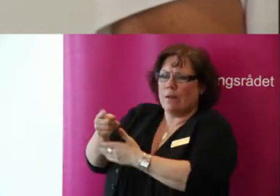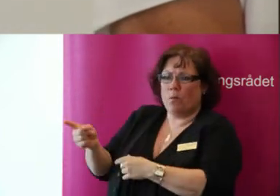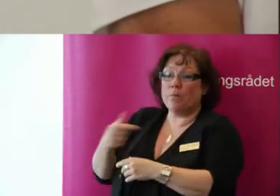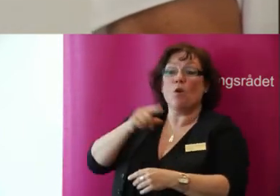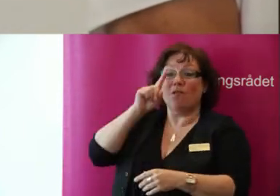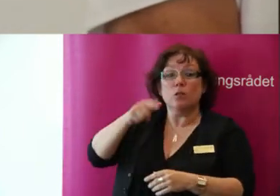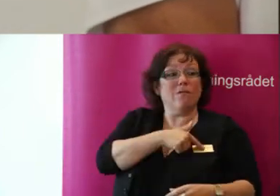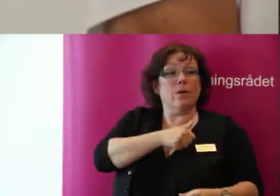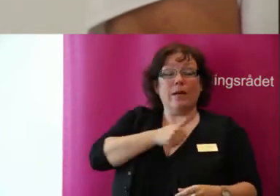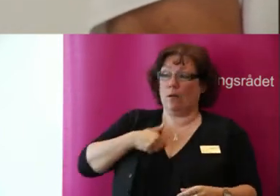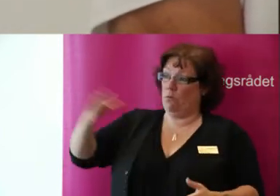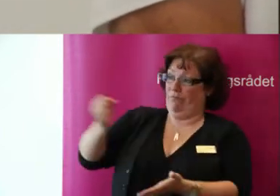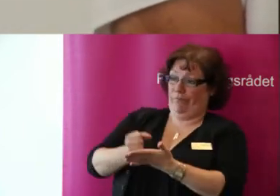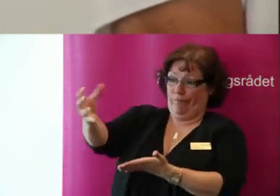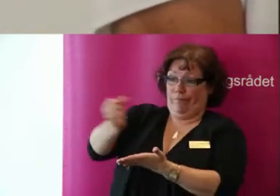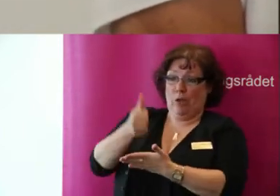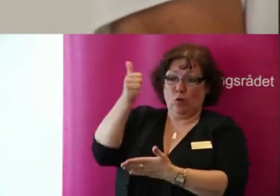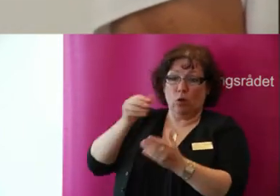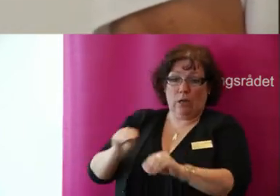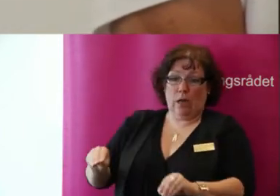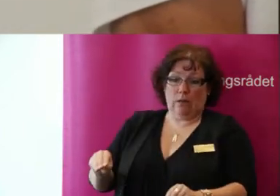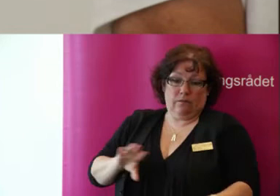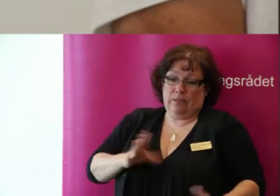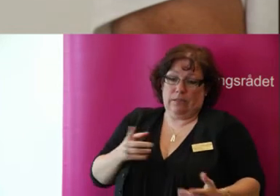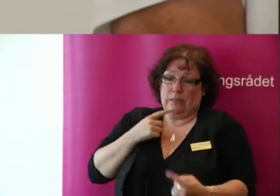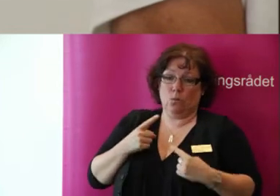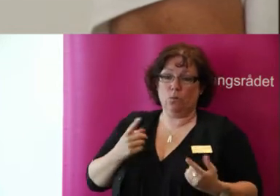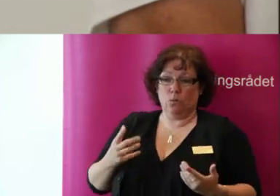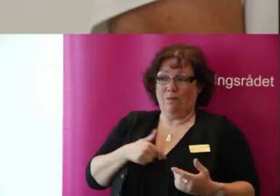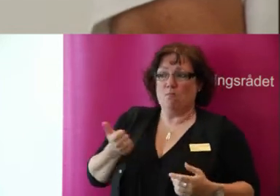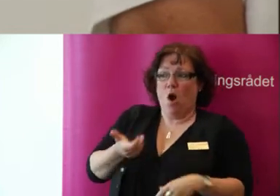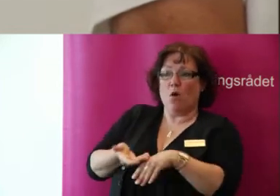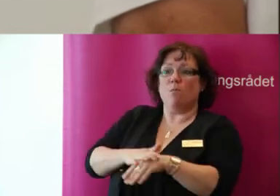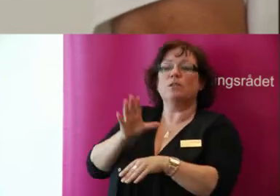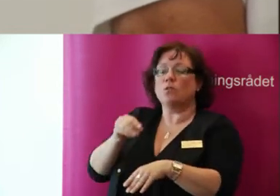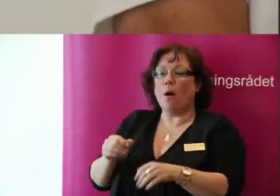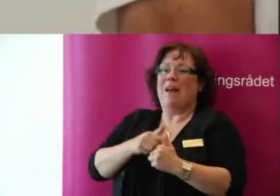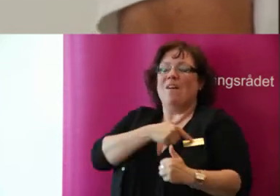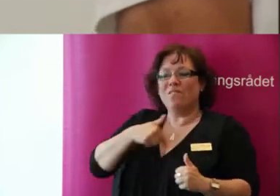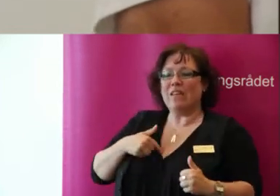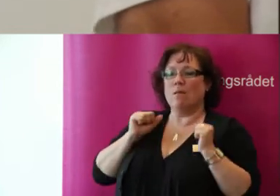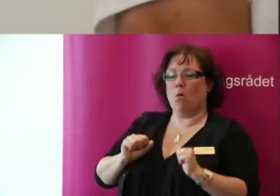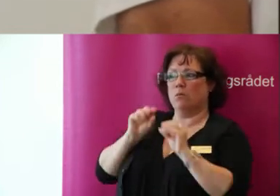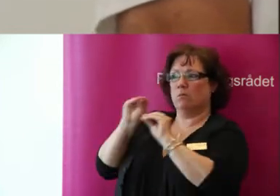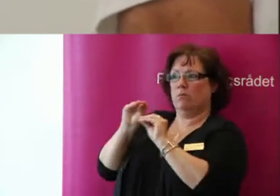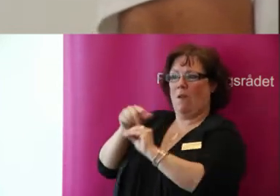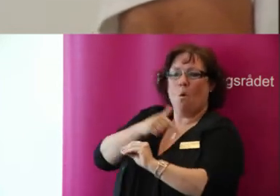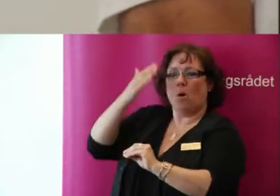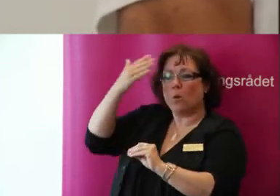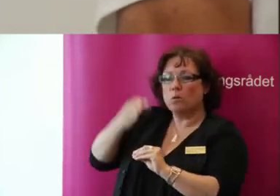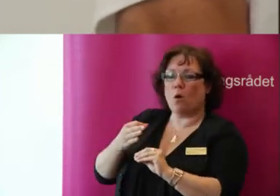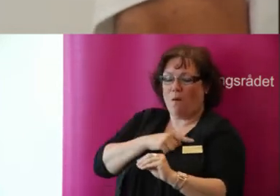rektorer anställer gymnasielärare. Jag har ingenting att säga om, för de behöver kompetensen också. Men vi måste överföra vår kunskap,